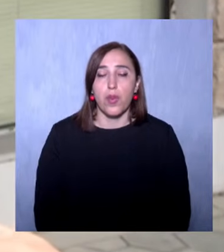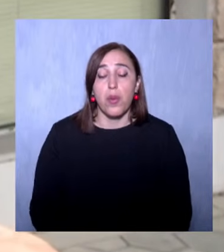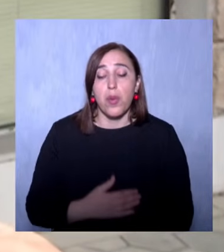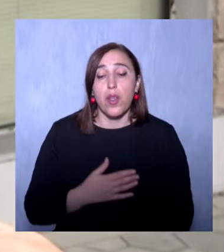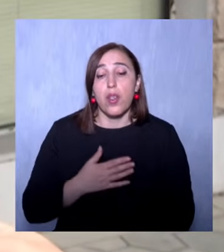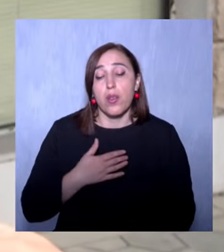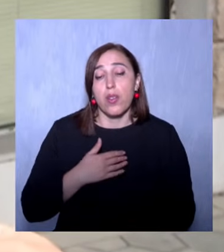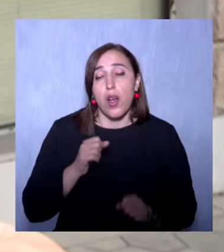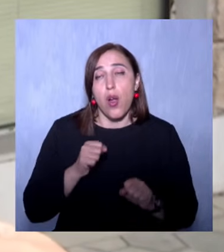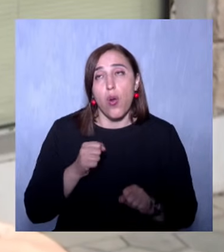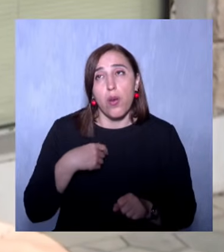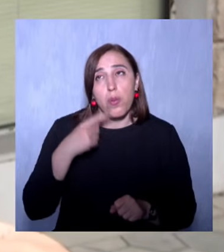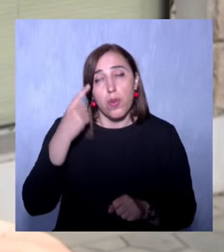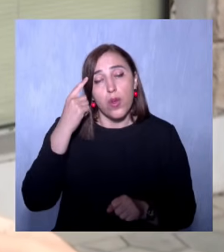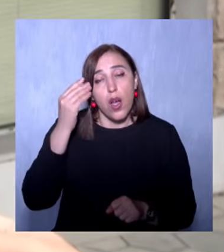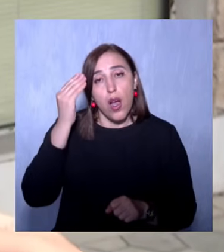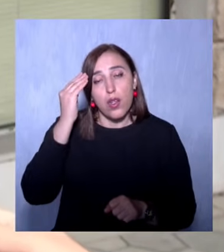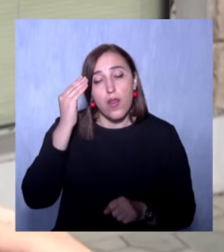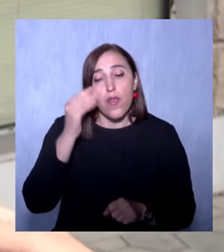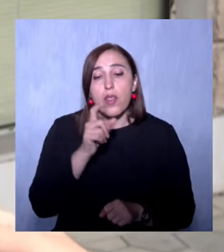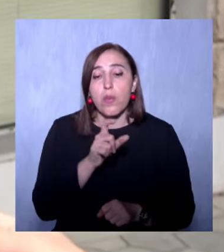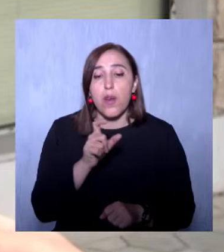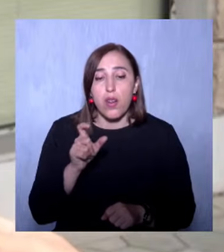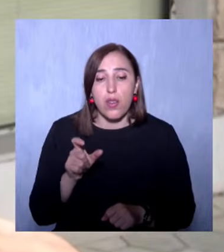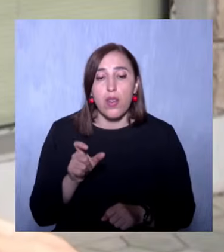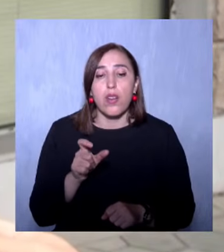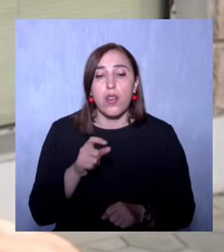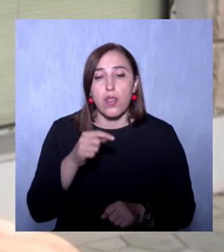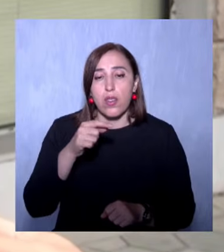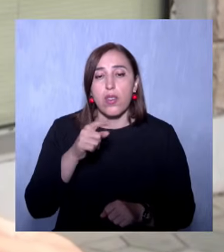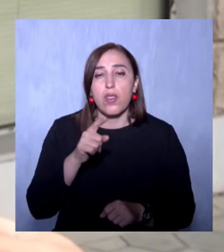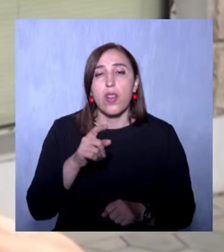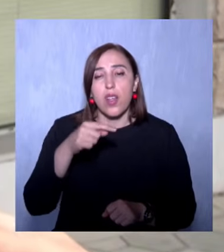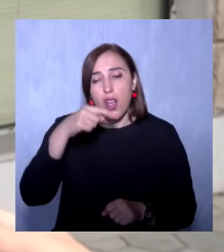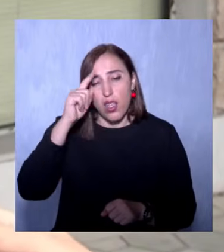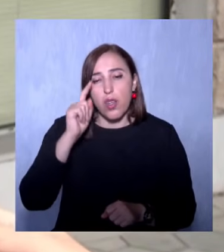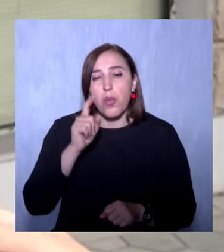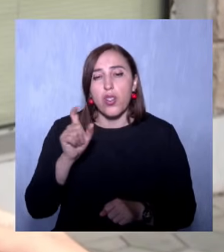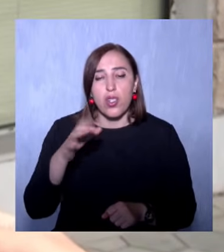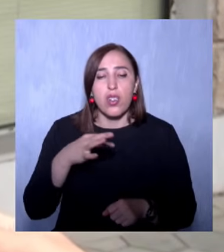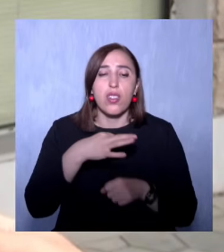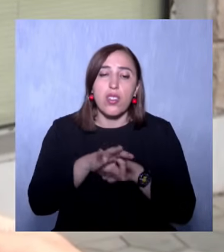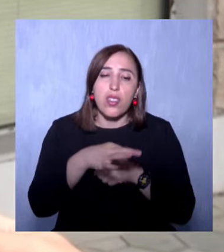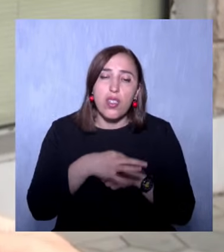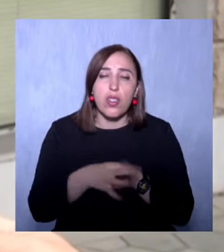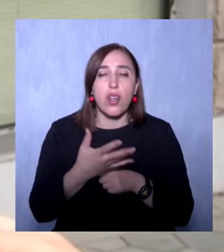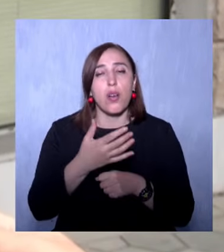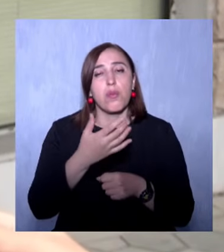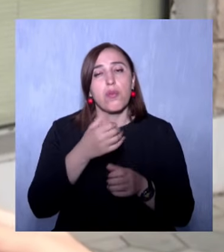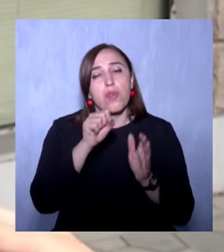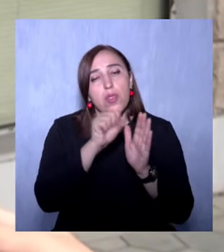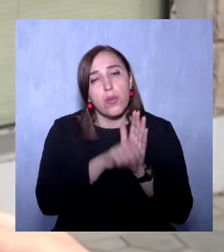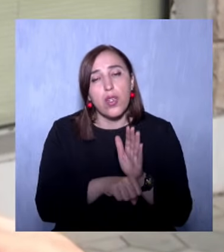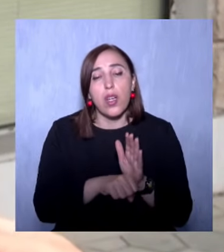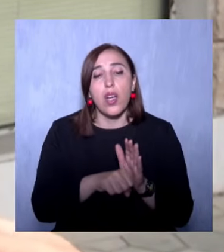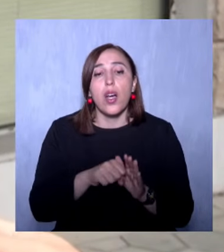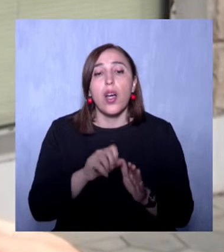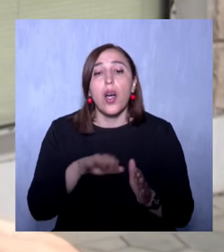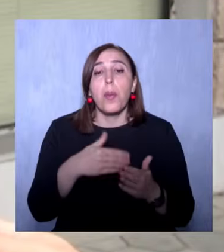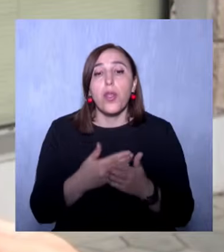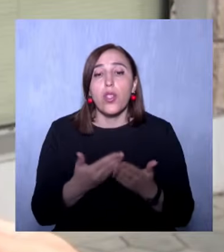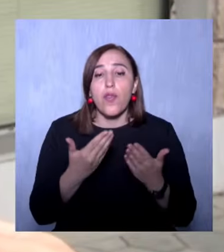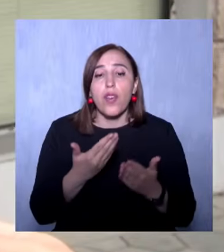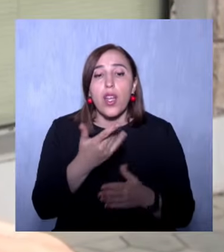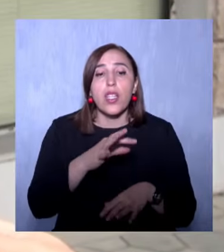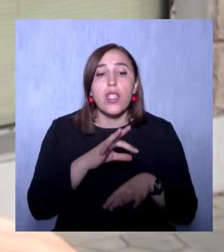եմ ենթադրել, որ այդ անձանց նկատմամբ ևս խոշտանգումներ են կիրառվել և նրանք ևս սպանվել են, սակայն նրանց դիակները մինչև